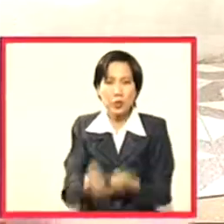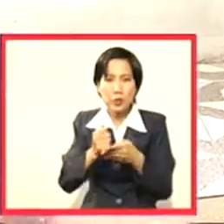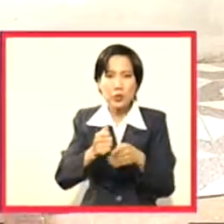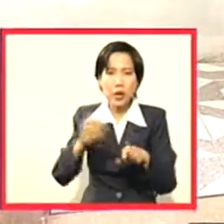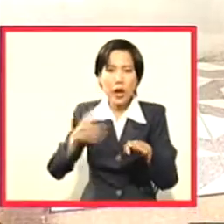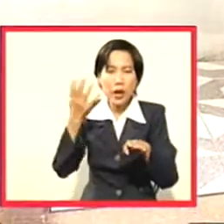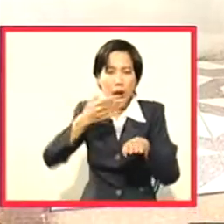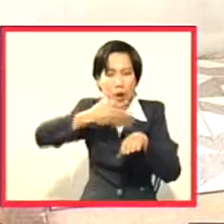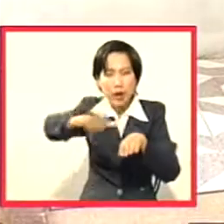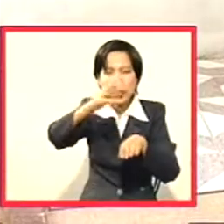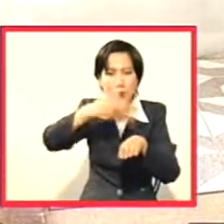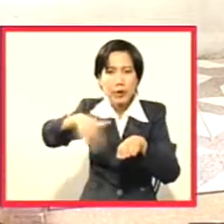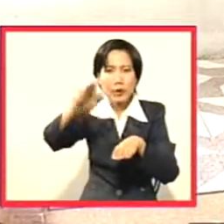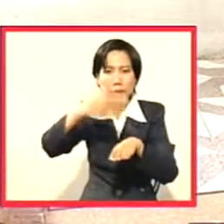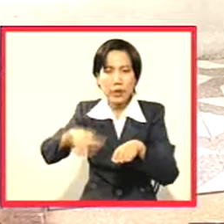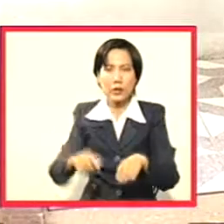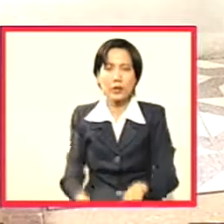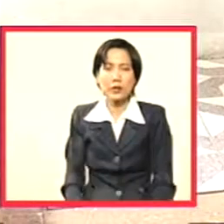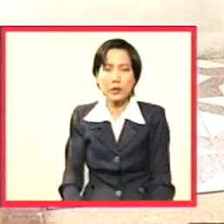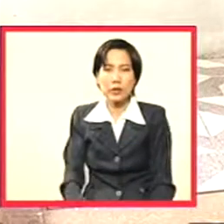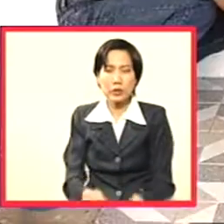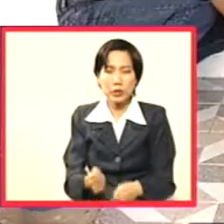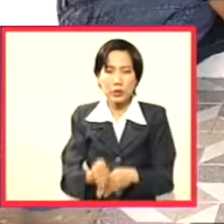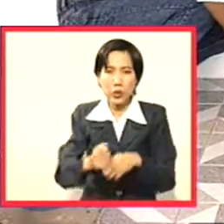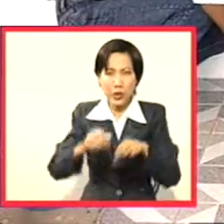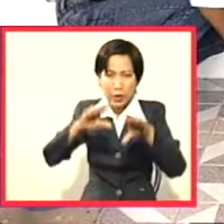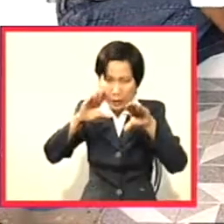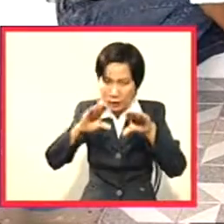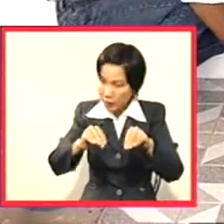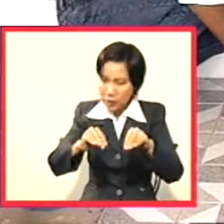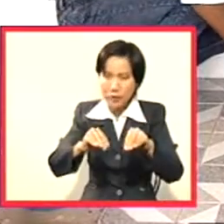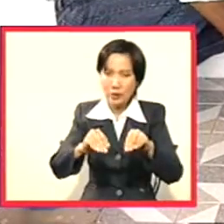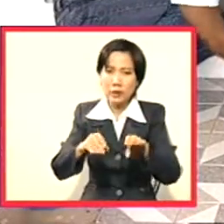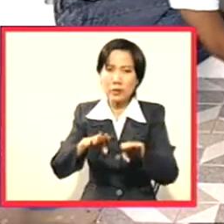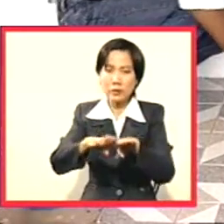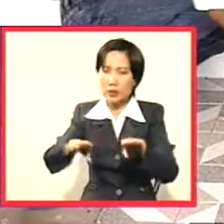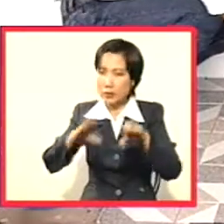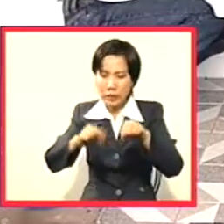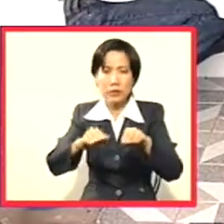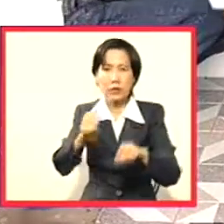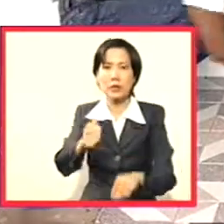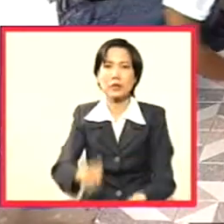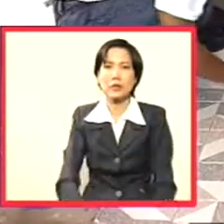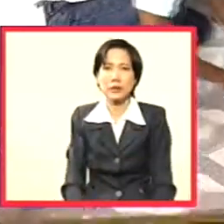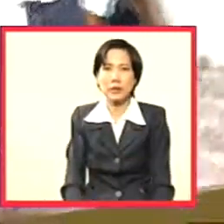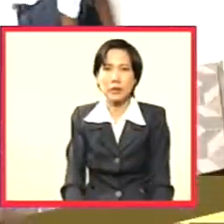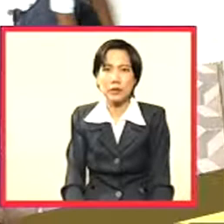พรงอากาศที่อยู่ใต้แผ่นกระเบื้องออกไปทำให้เกิดการยึดเกาะแน่นขึ้นนั่นเอง